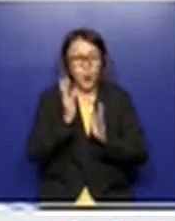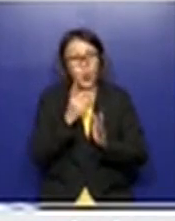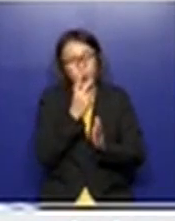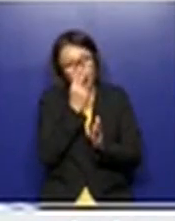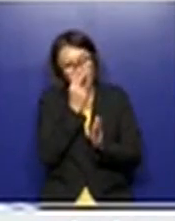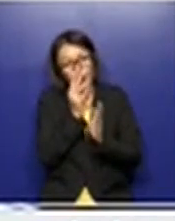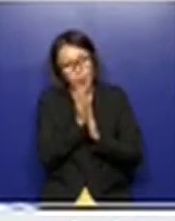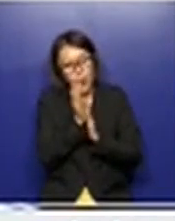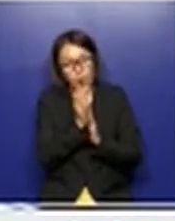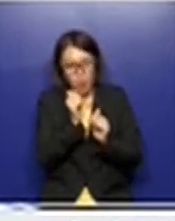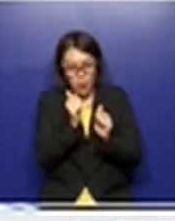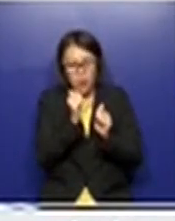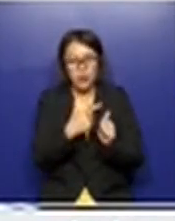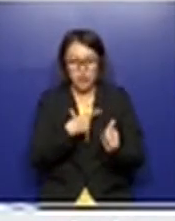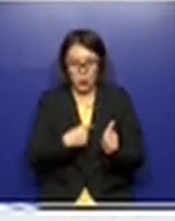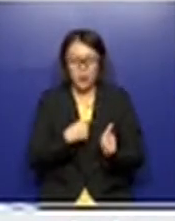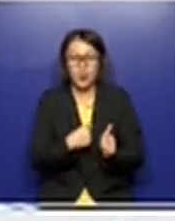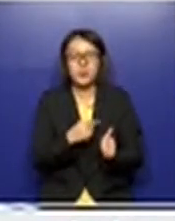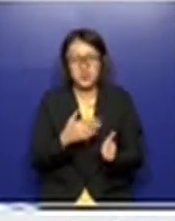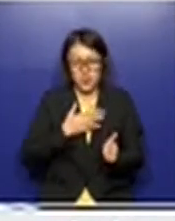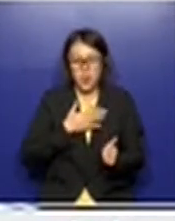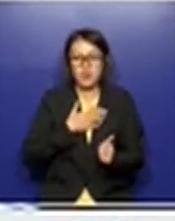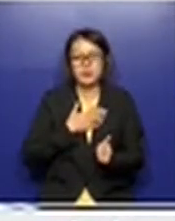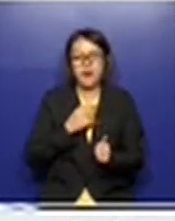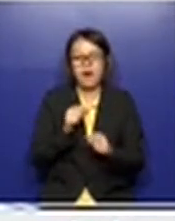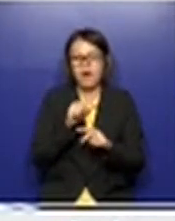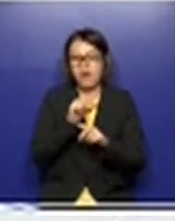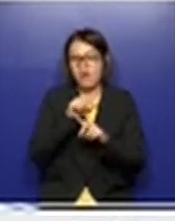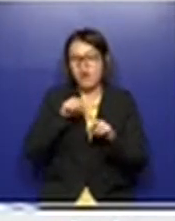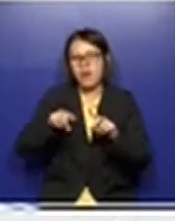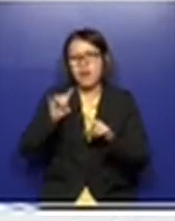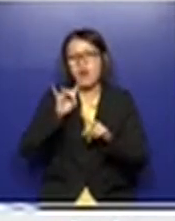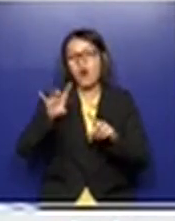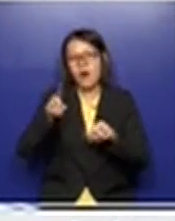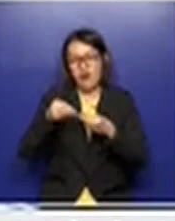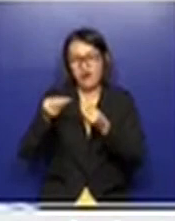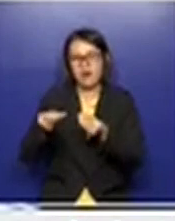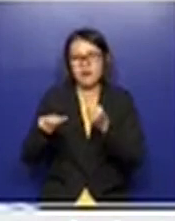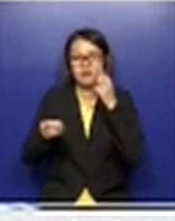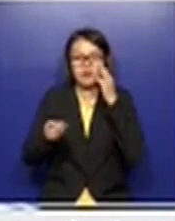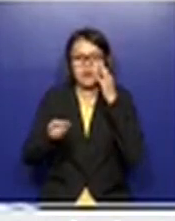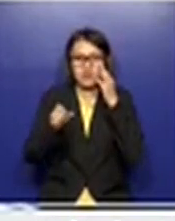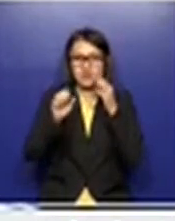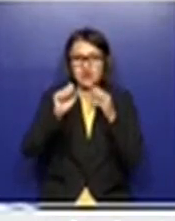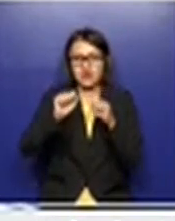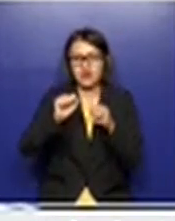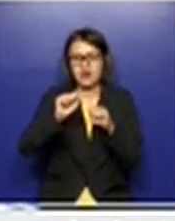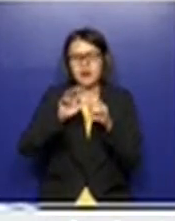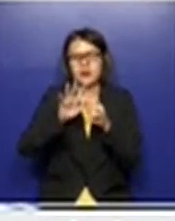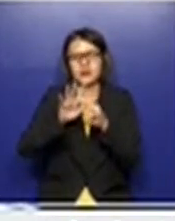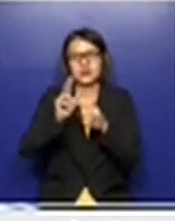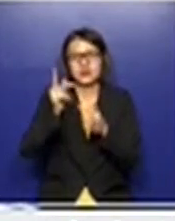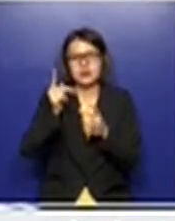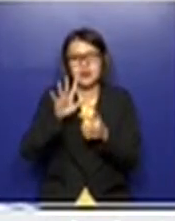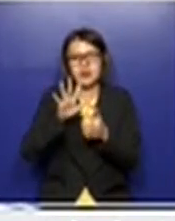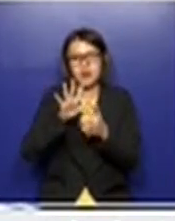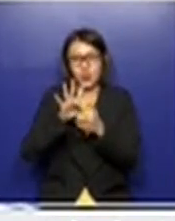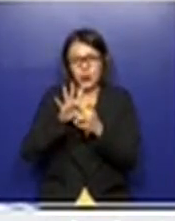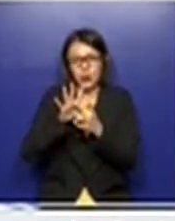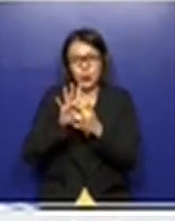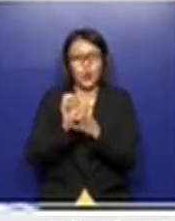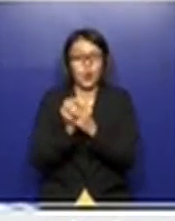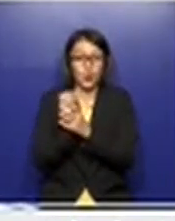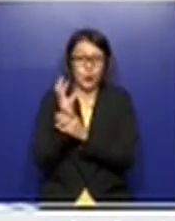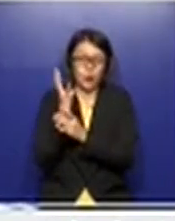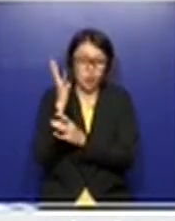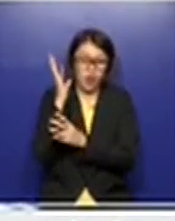ชมท่านนะครับอันนี้ผมให้รางวัลท่าน 100% นะครับเรื่องสาคูต้นสาคูที่พัทลุงจากต้นไม้ที่คนพั